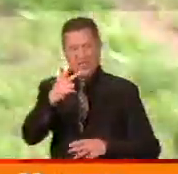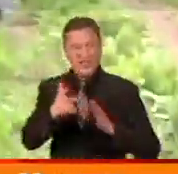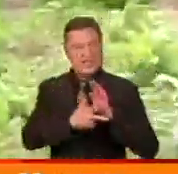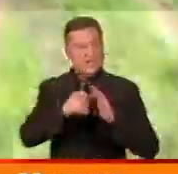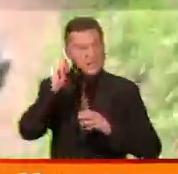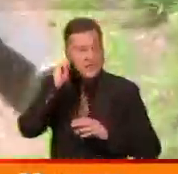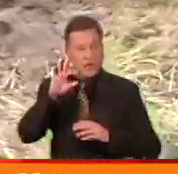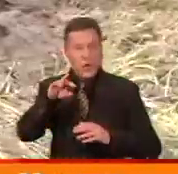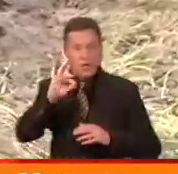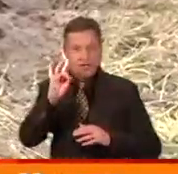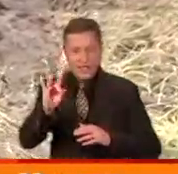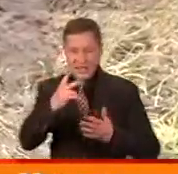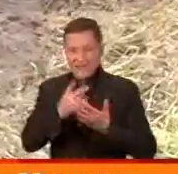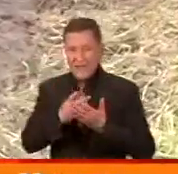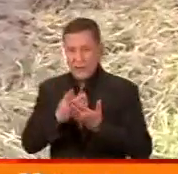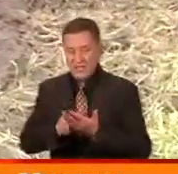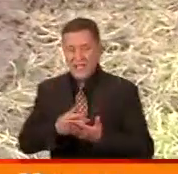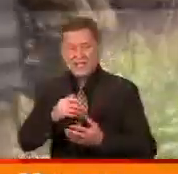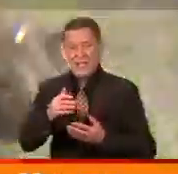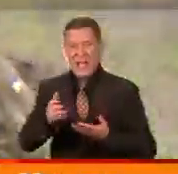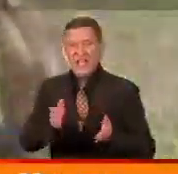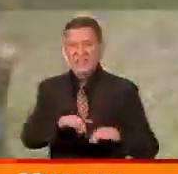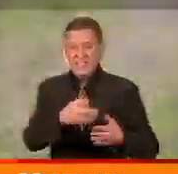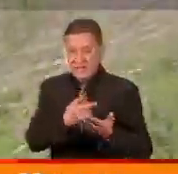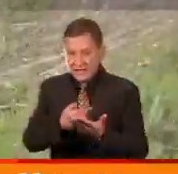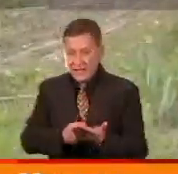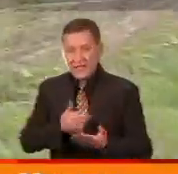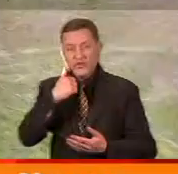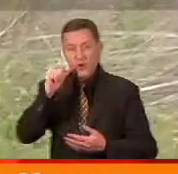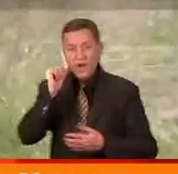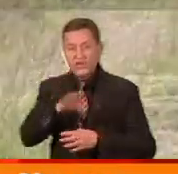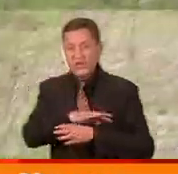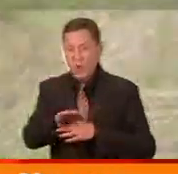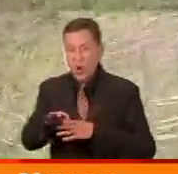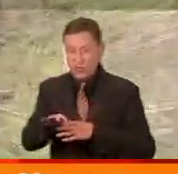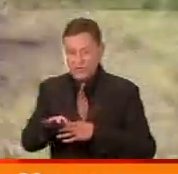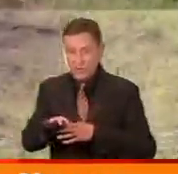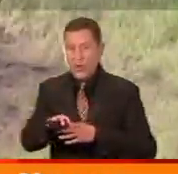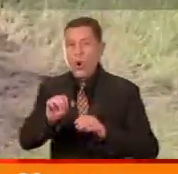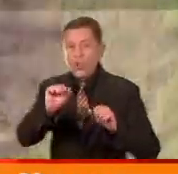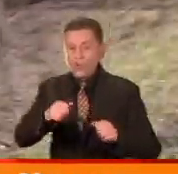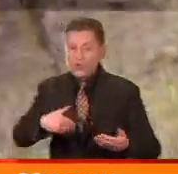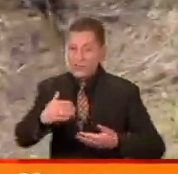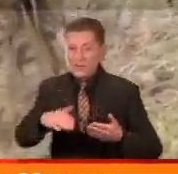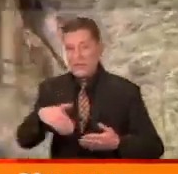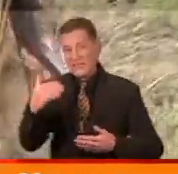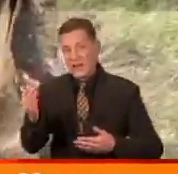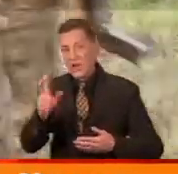38-річний Олександр веде показати сліди вчорашнього обстрілу. Смотри, сюди можна пройти з району